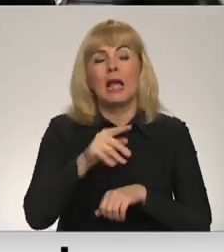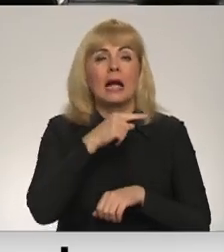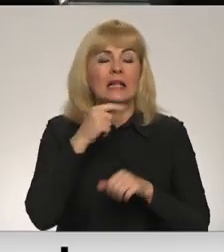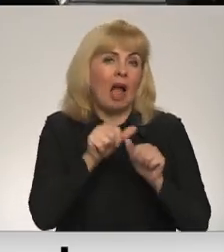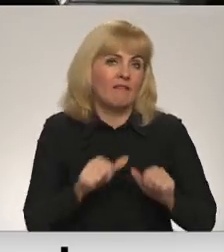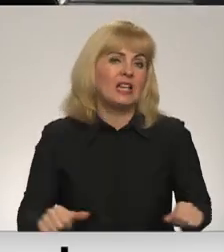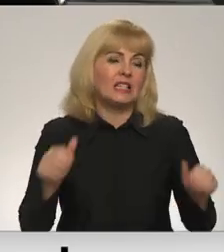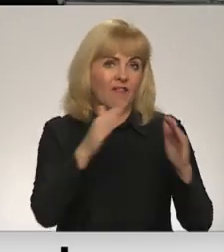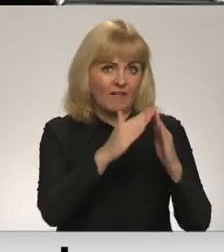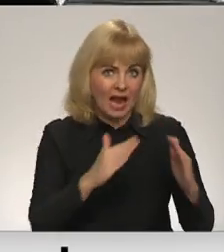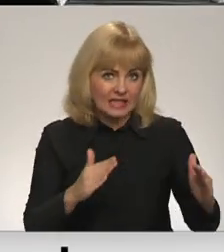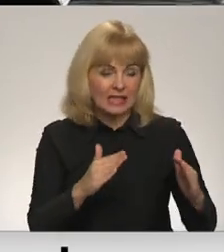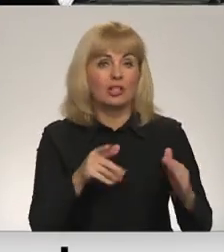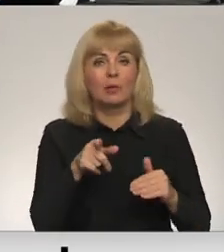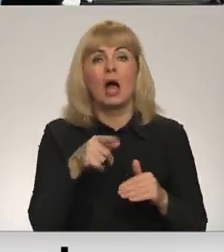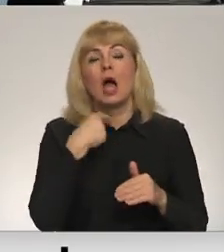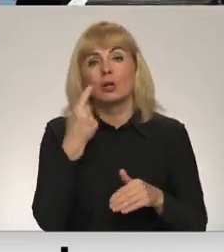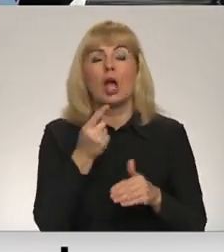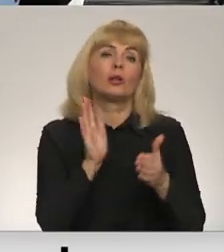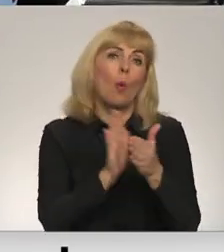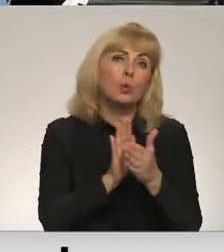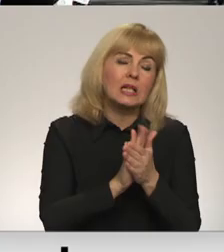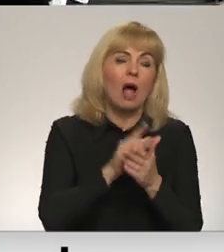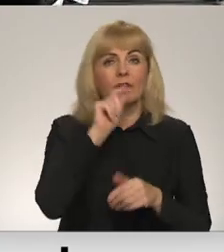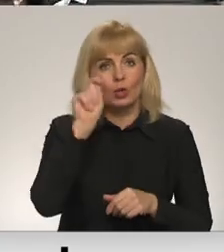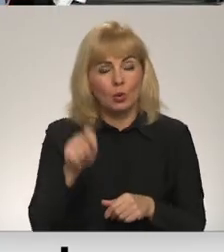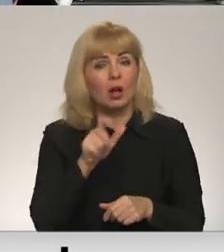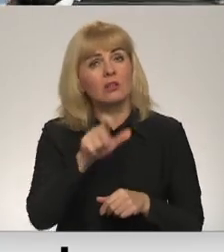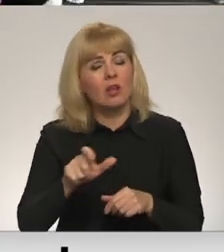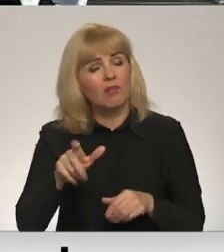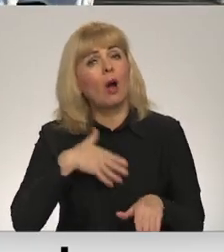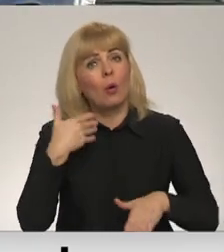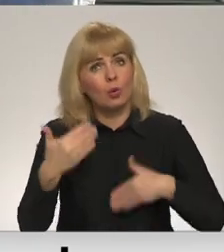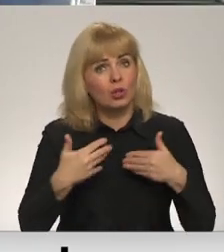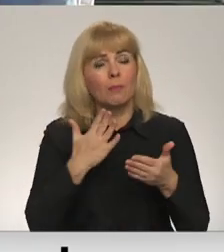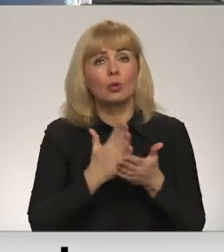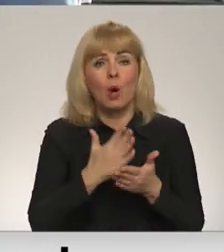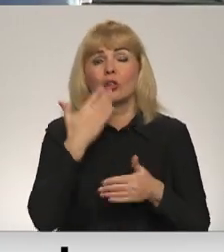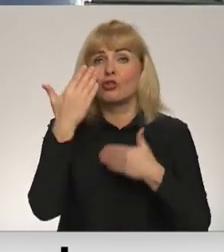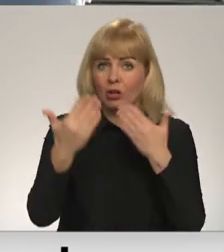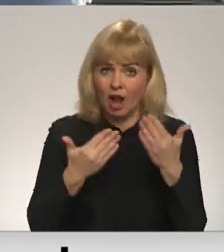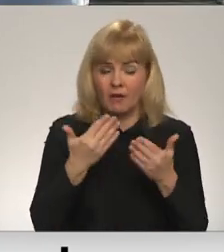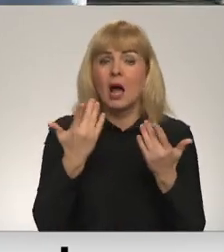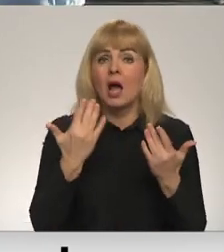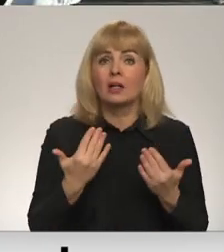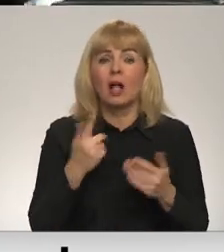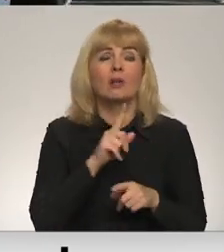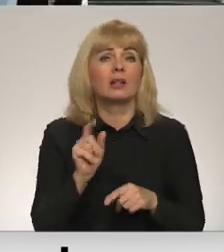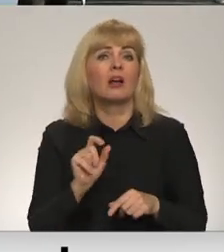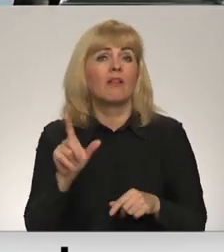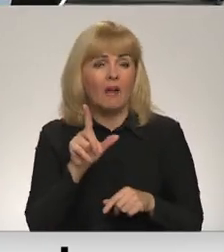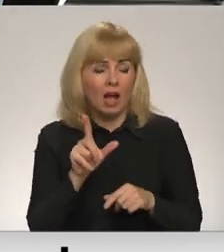šeit izskanēja uzslavas Ukrainai, taču cilvēki pauž arī satraukumu par notiekošo referendumu, kā rezultātā netika vien vairāk